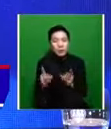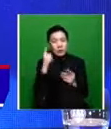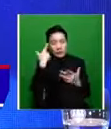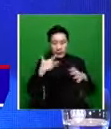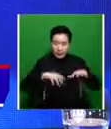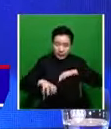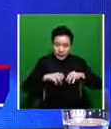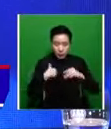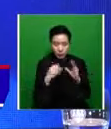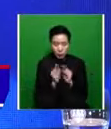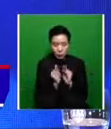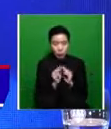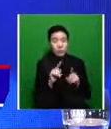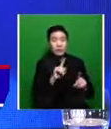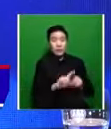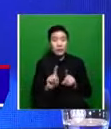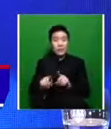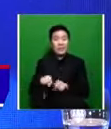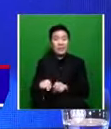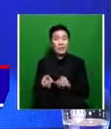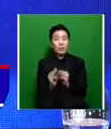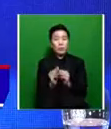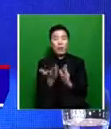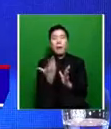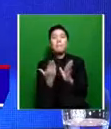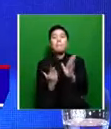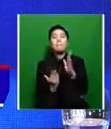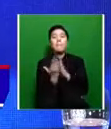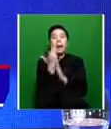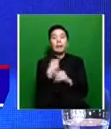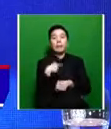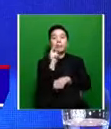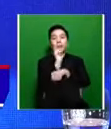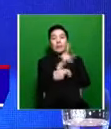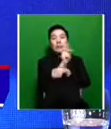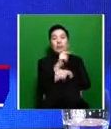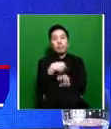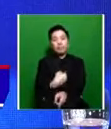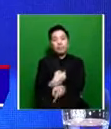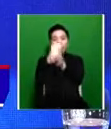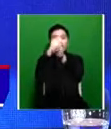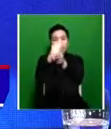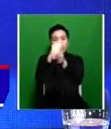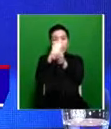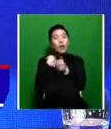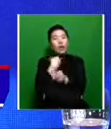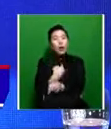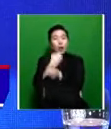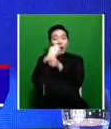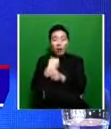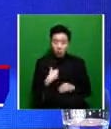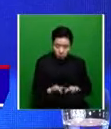ดการประชุมผู้ถือหุ้นออนไลน์หรือว่าจะใช้วิธีใดๆก็แล้วแต่เพื่อที่จะทำให้เกิด